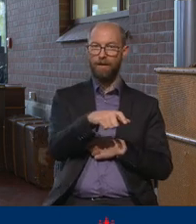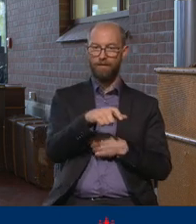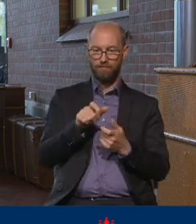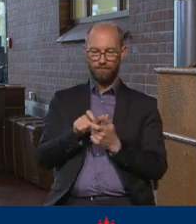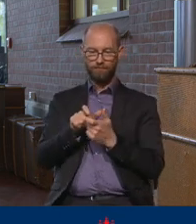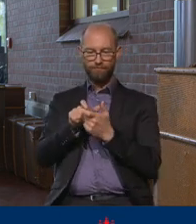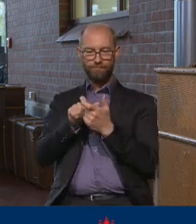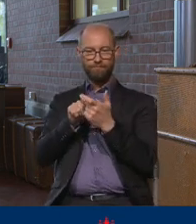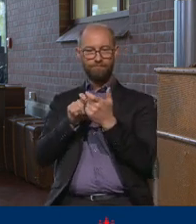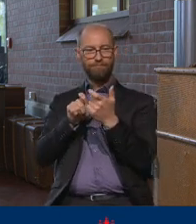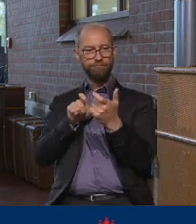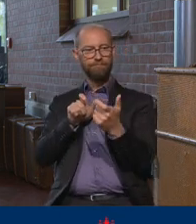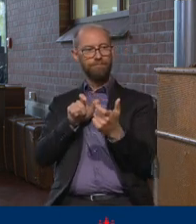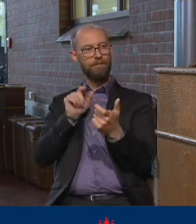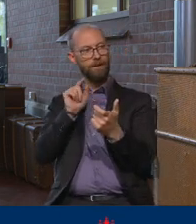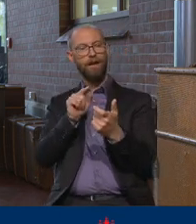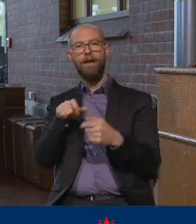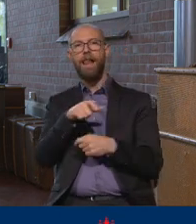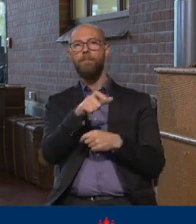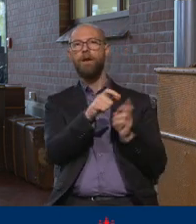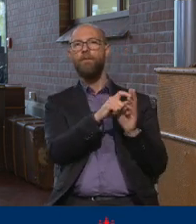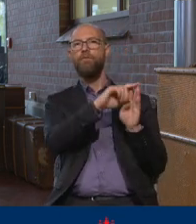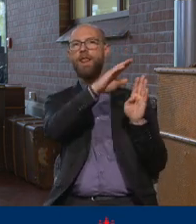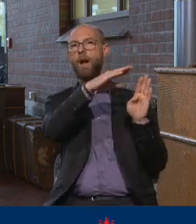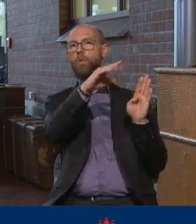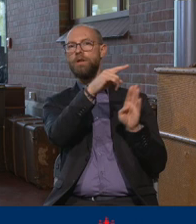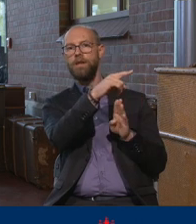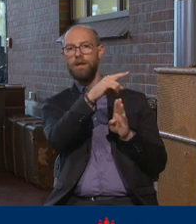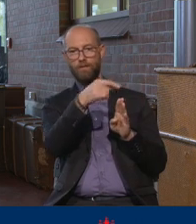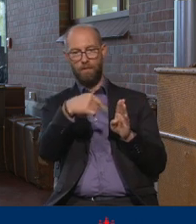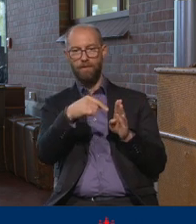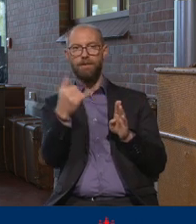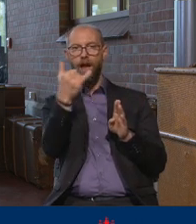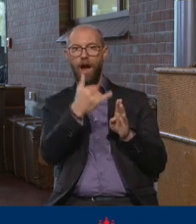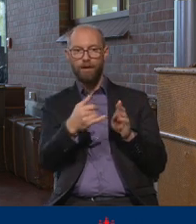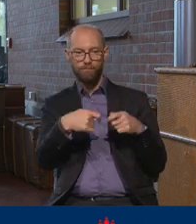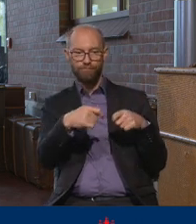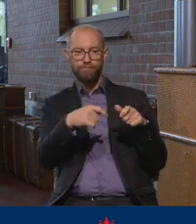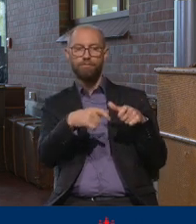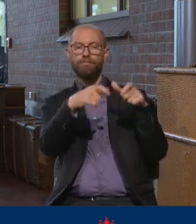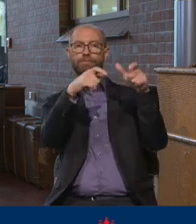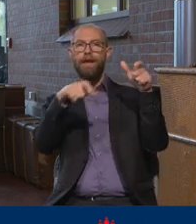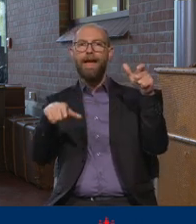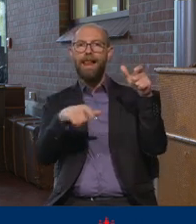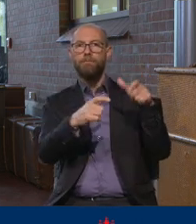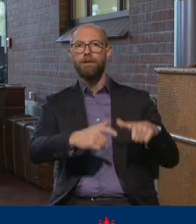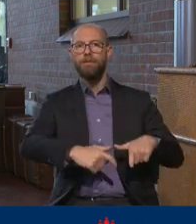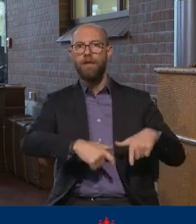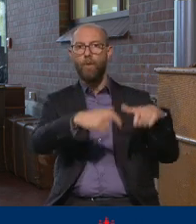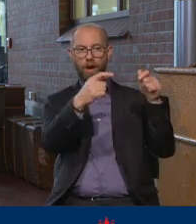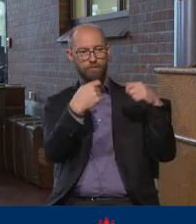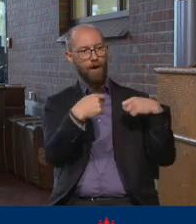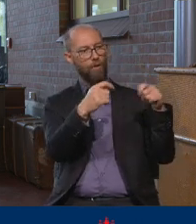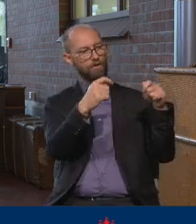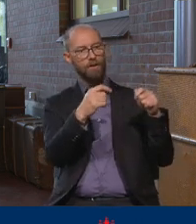blick auf die elbphilharmonie und in einigen jahren ja auch auf den tower die ankommenden auf eine besondere art und weise auf